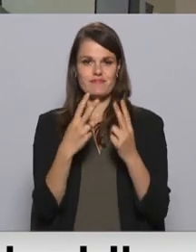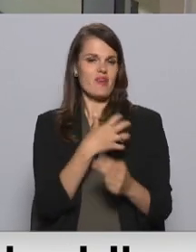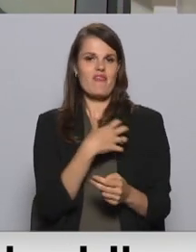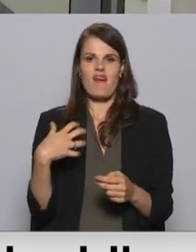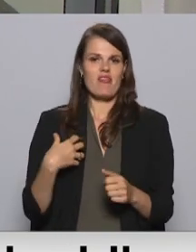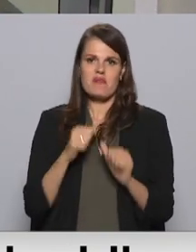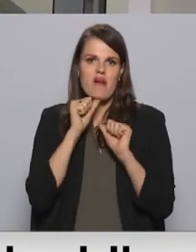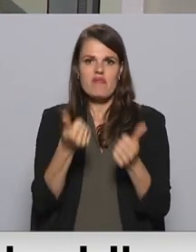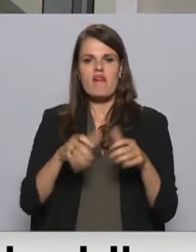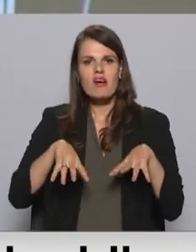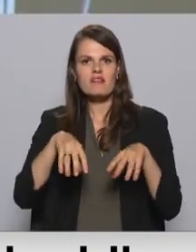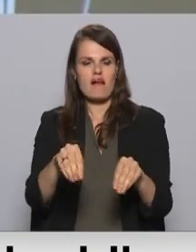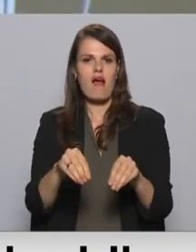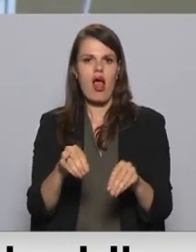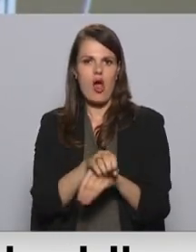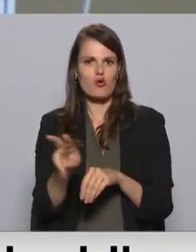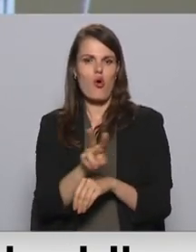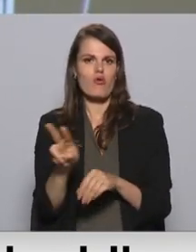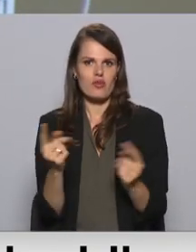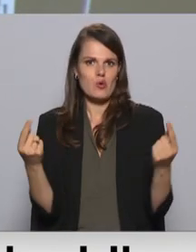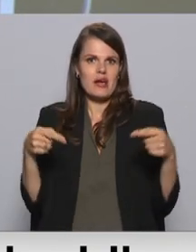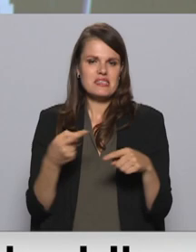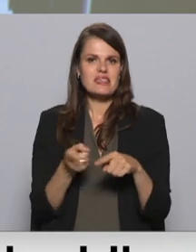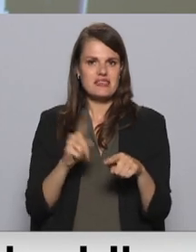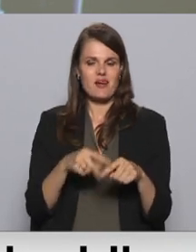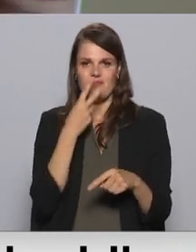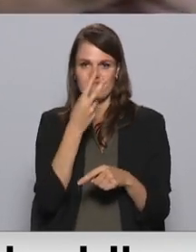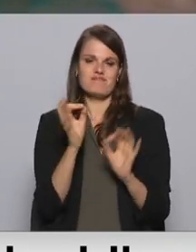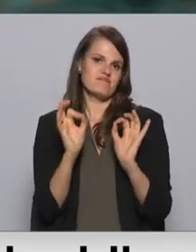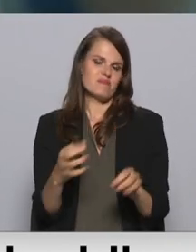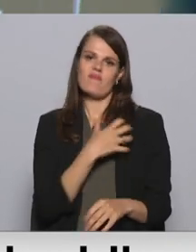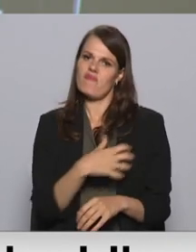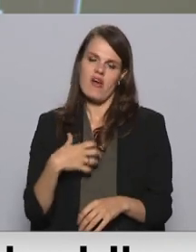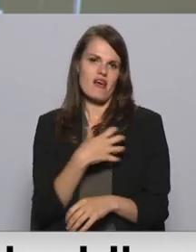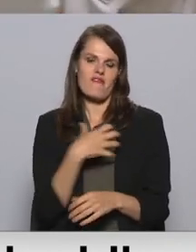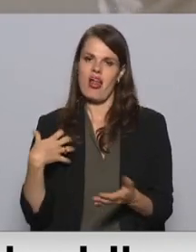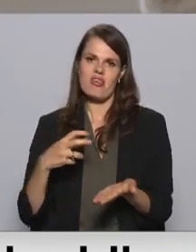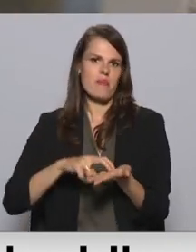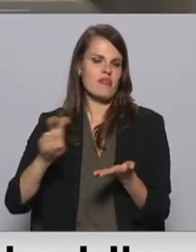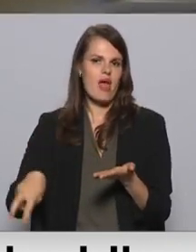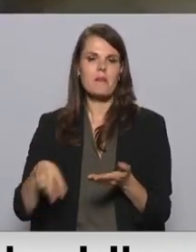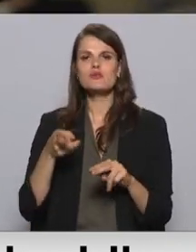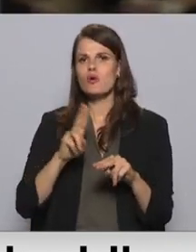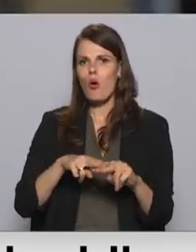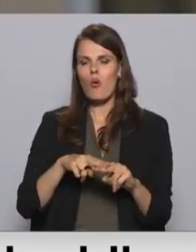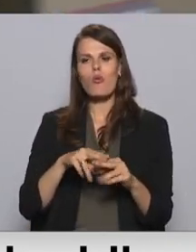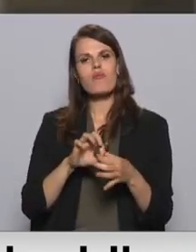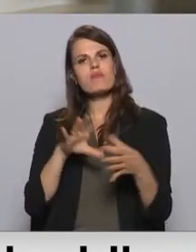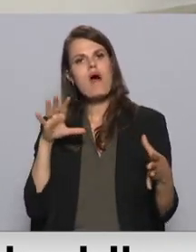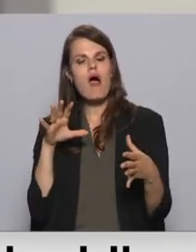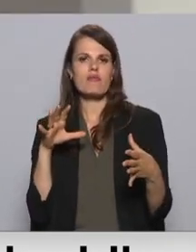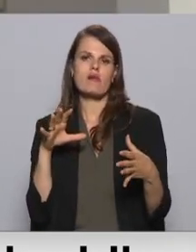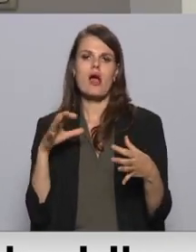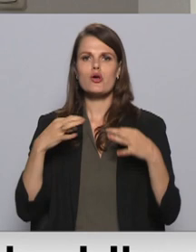valdības nespēju tikt galā ar COVID krīzi, tāpēc likums sakarīga būtu valdības demisija un neatkarīgu profesionāļu